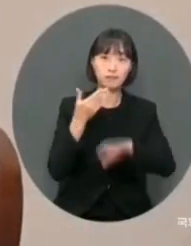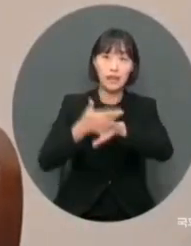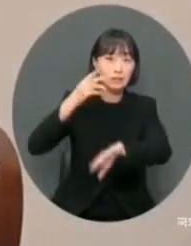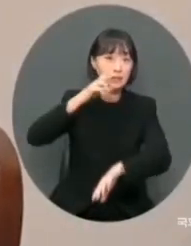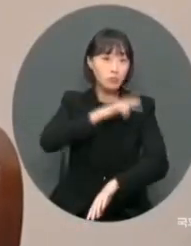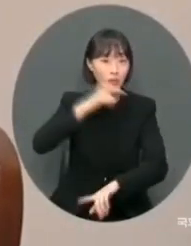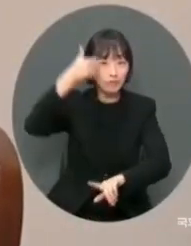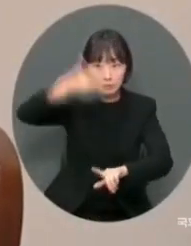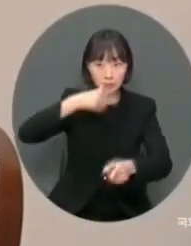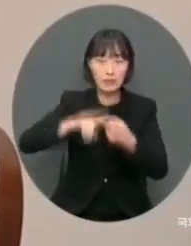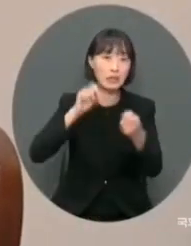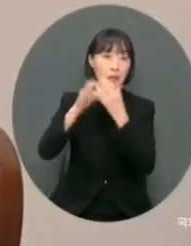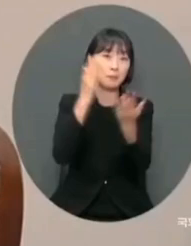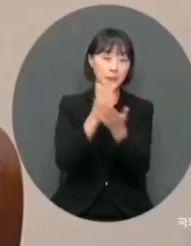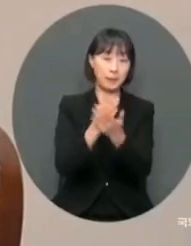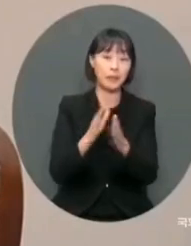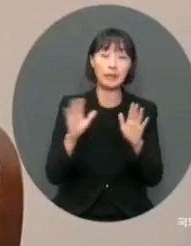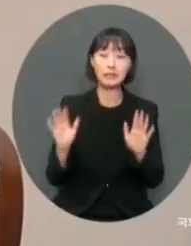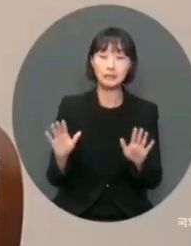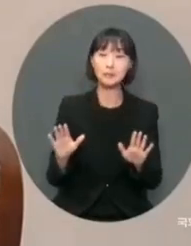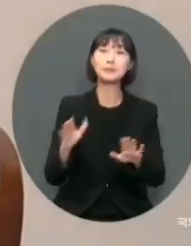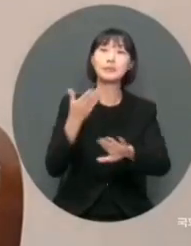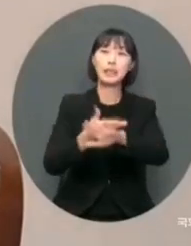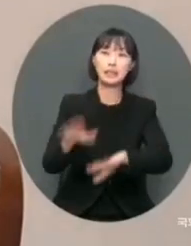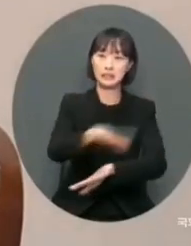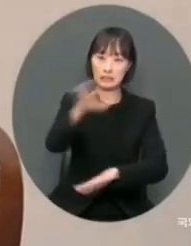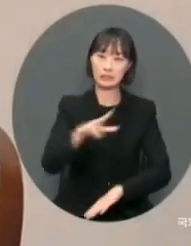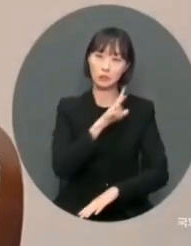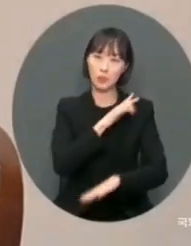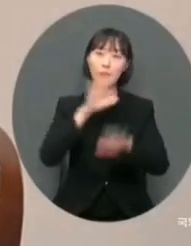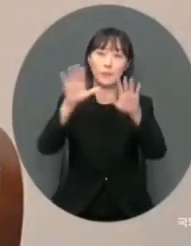우리 고민정 의원님 질의해 주시기 바랍니다.